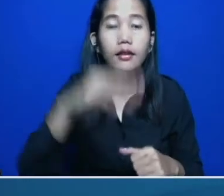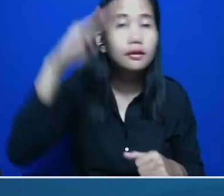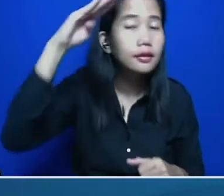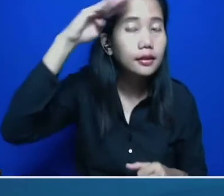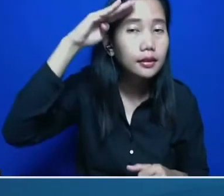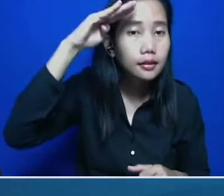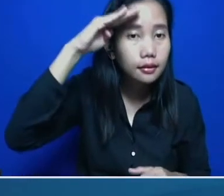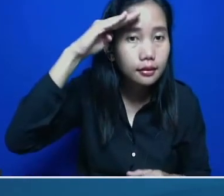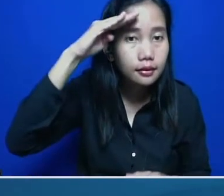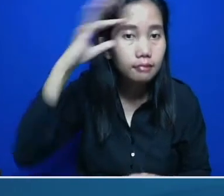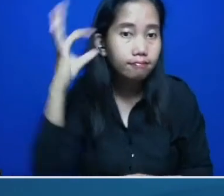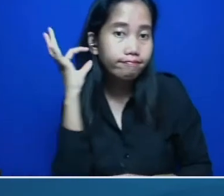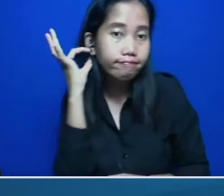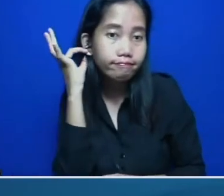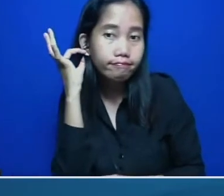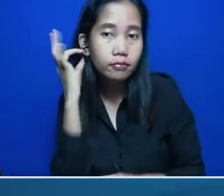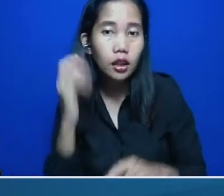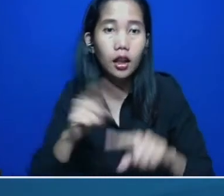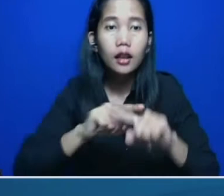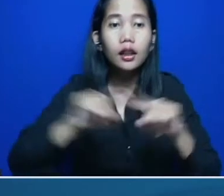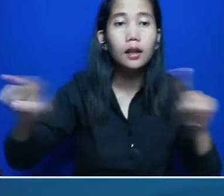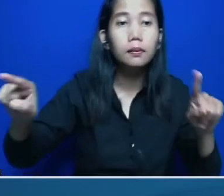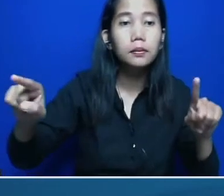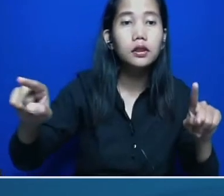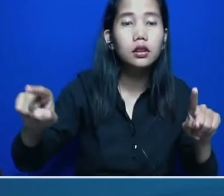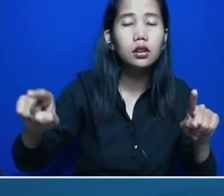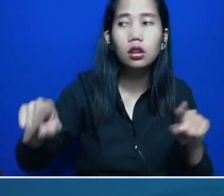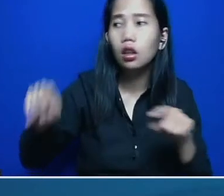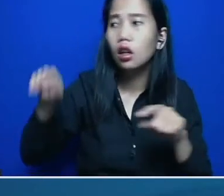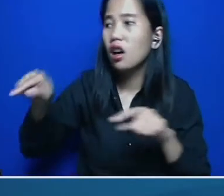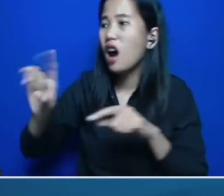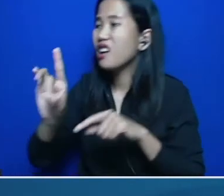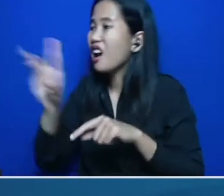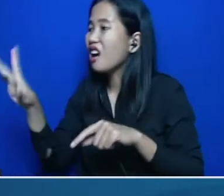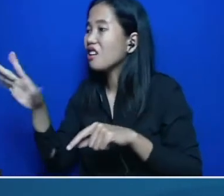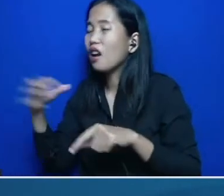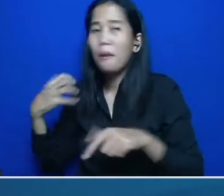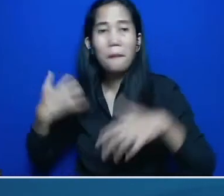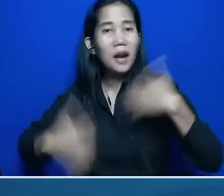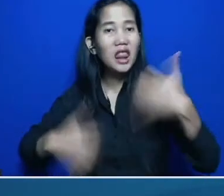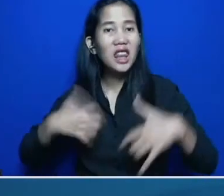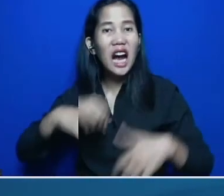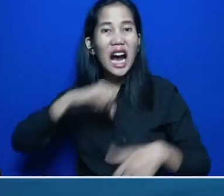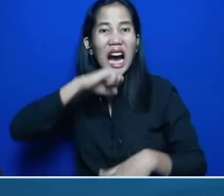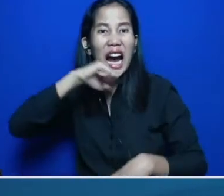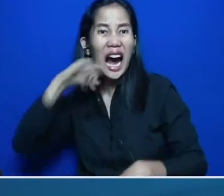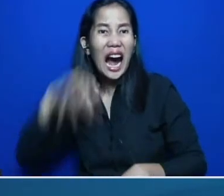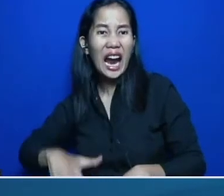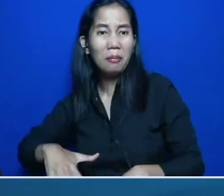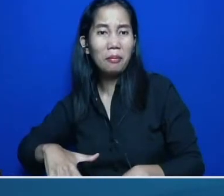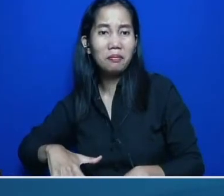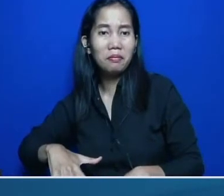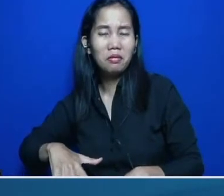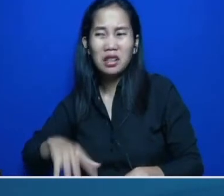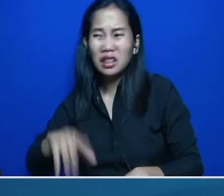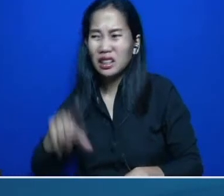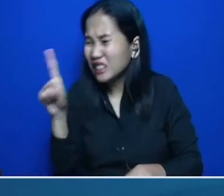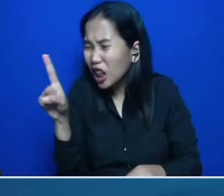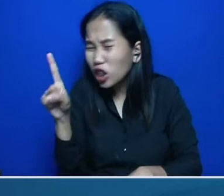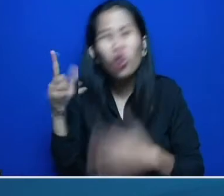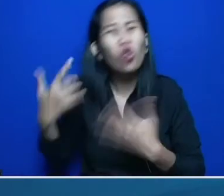itu clean dan uncuy jadi yang tidak haram atau yang clean